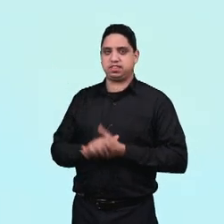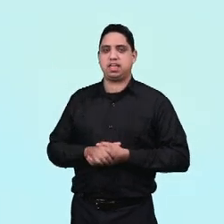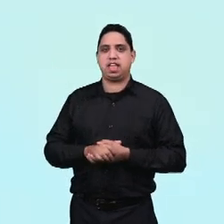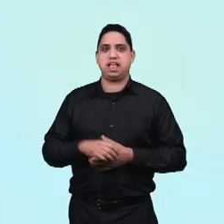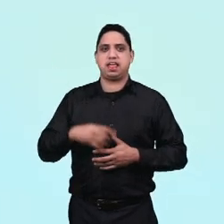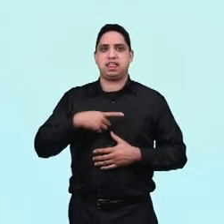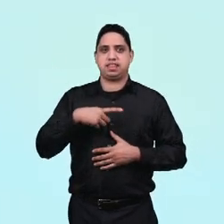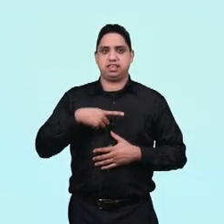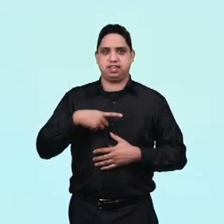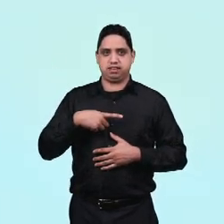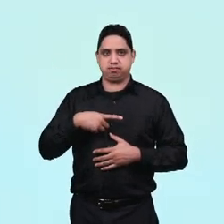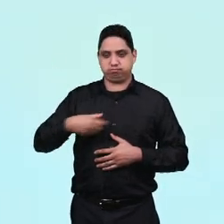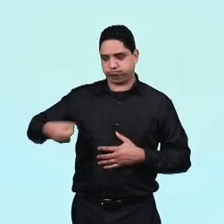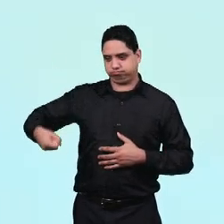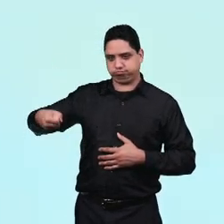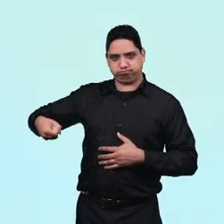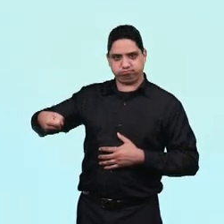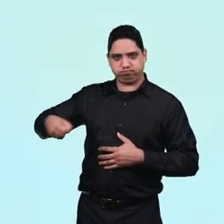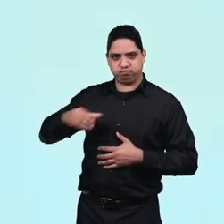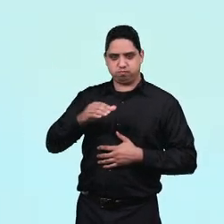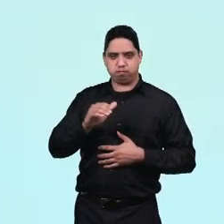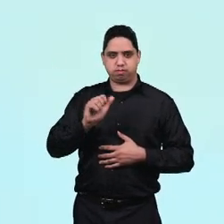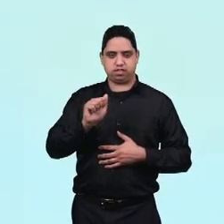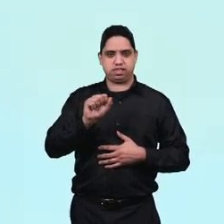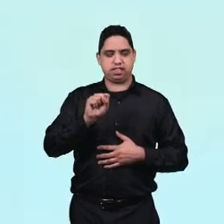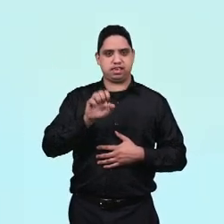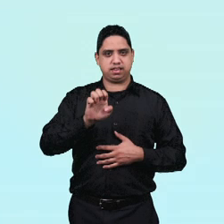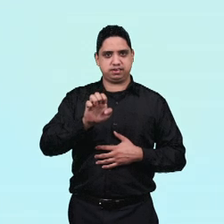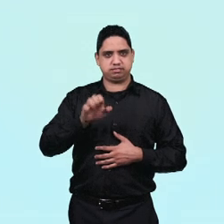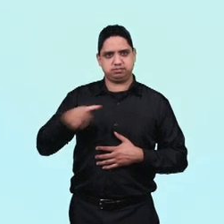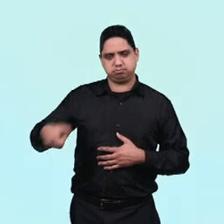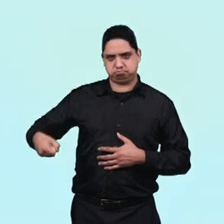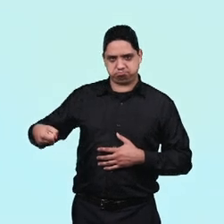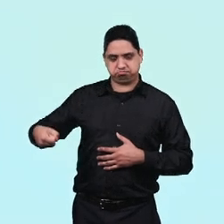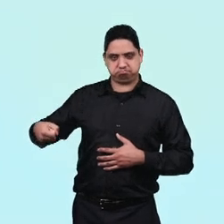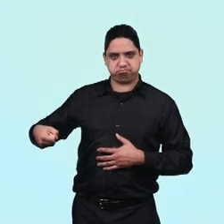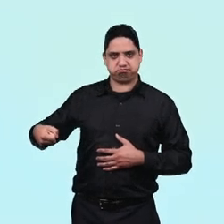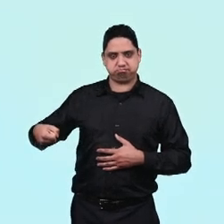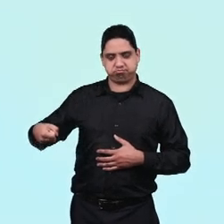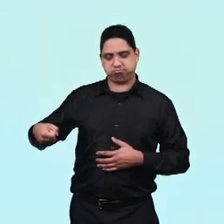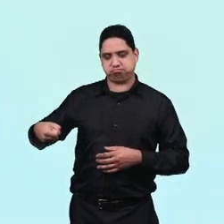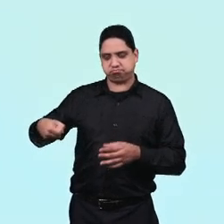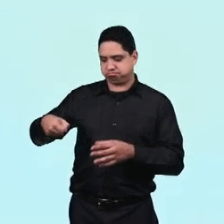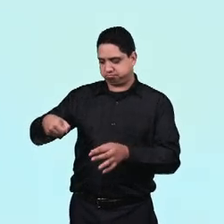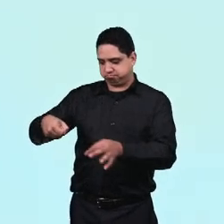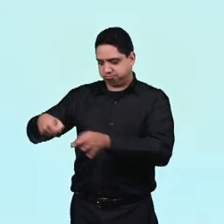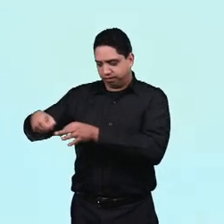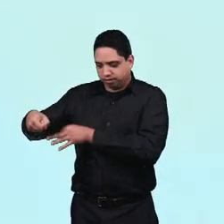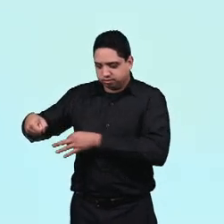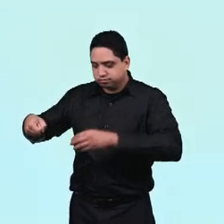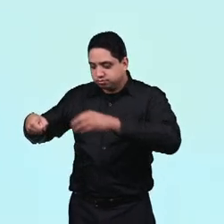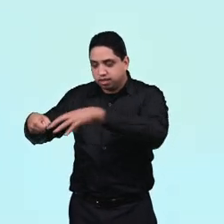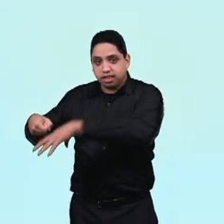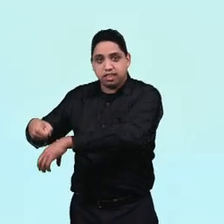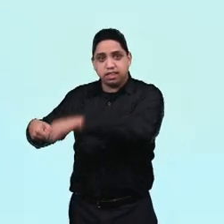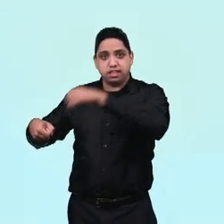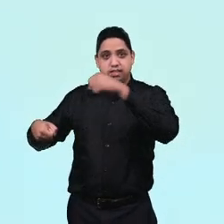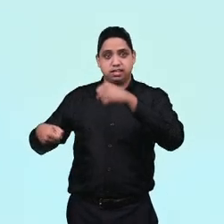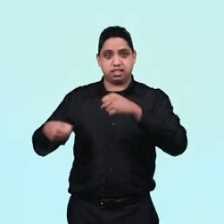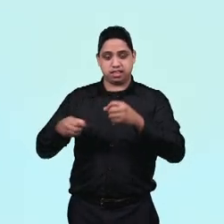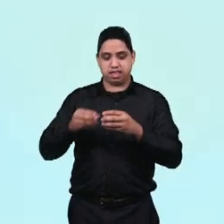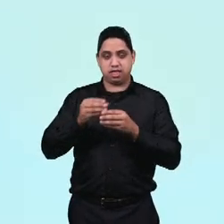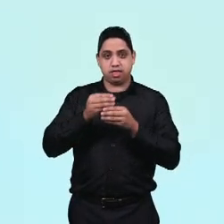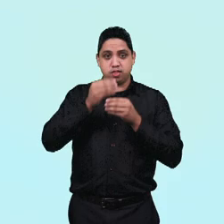L'escalette vient dans un case ou dans une sacoche. Elle a un bec